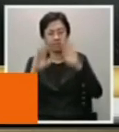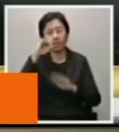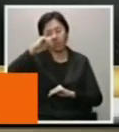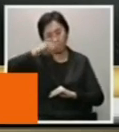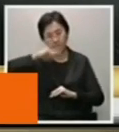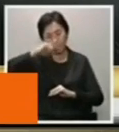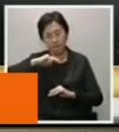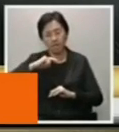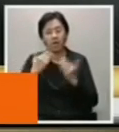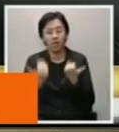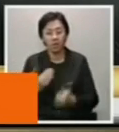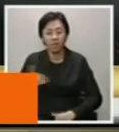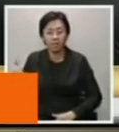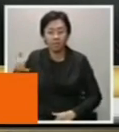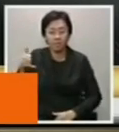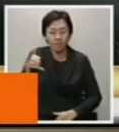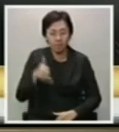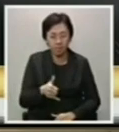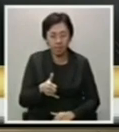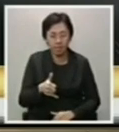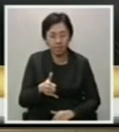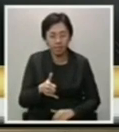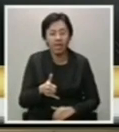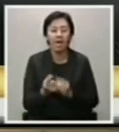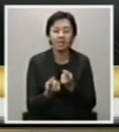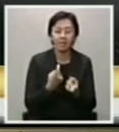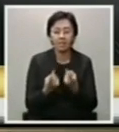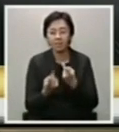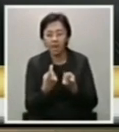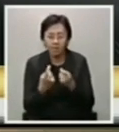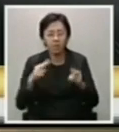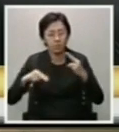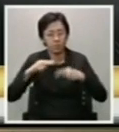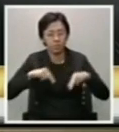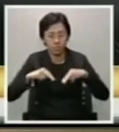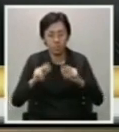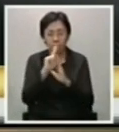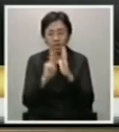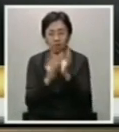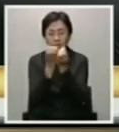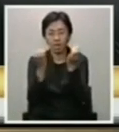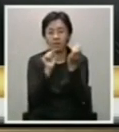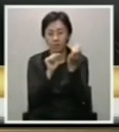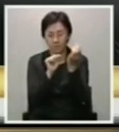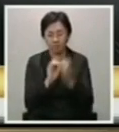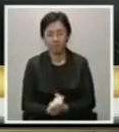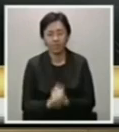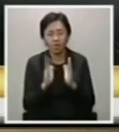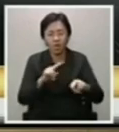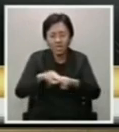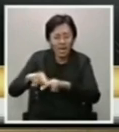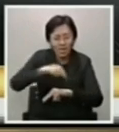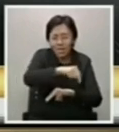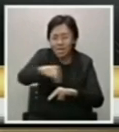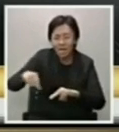ยนะซึ่งวันนี้ผมก็เข้ามาอยู่ในกระบวนการนี้โดยรัฐธรรมนูญฉบับนี้ซึ่งหลายท่านทุกท่านที่นั่งอยู่ที่นี่ก็รัฐธรรม